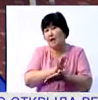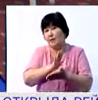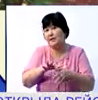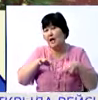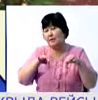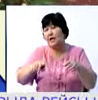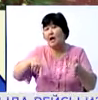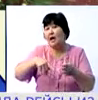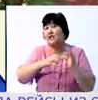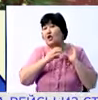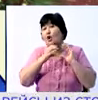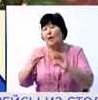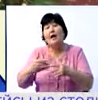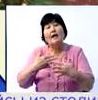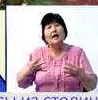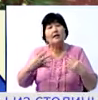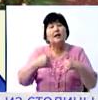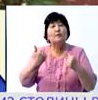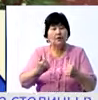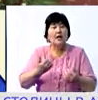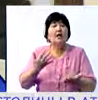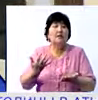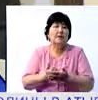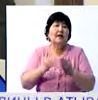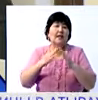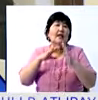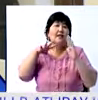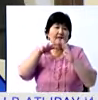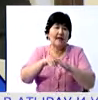проезд на городских маршрутах. Ряд семей уже справляют новоселье.